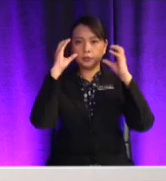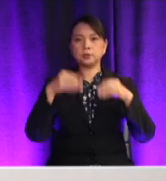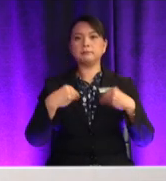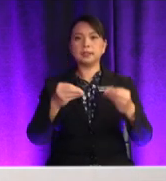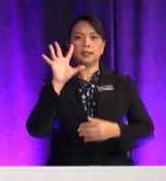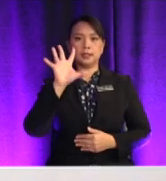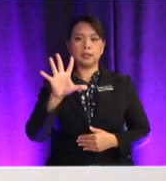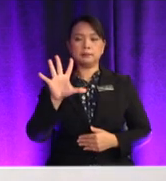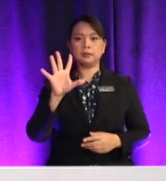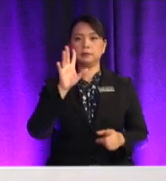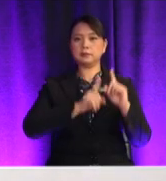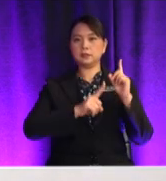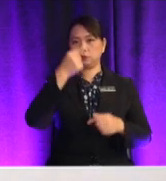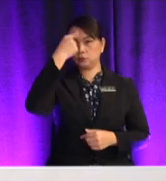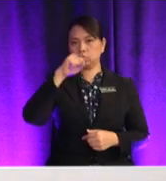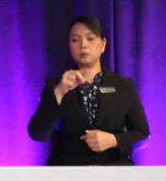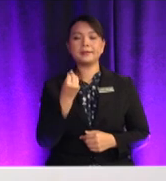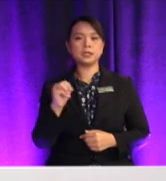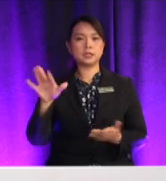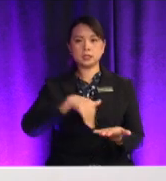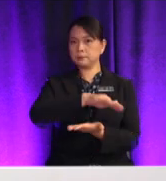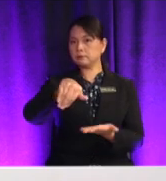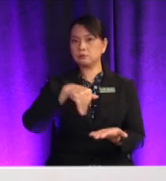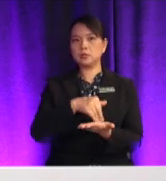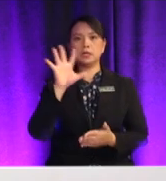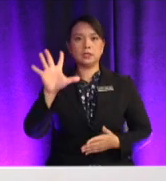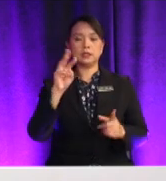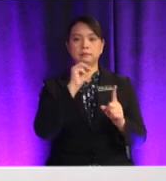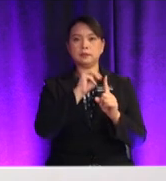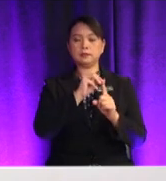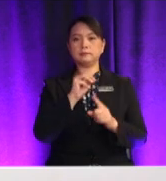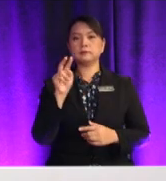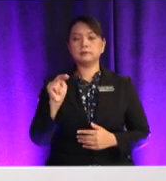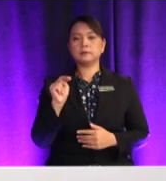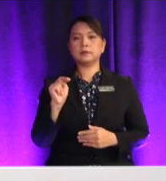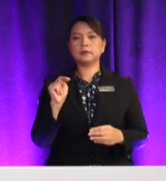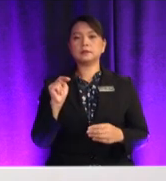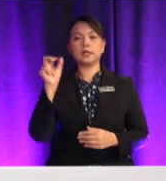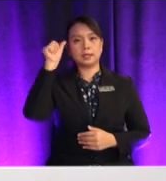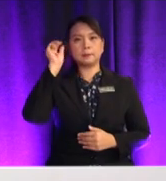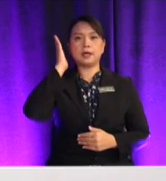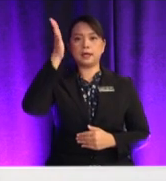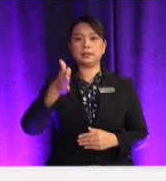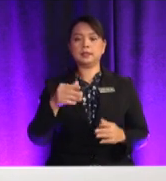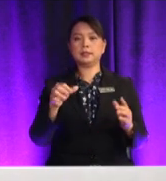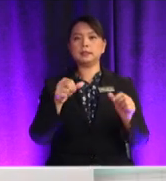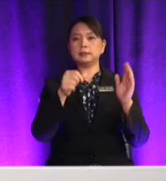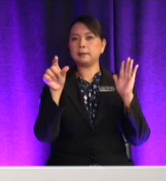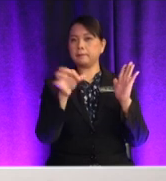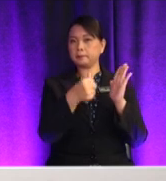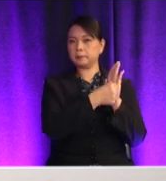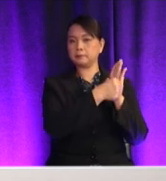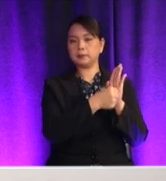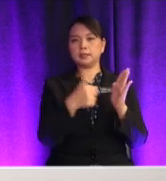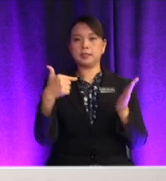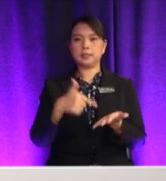bintang untuk mereka semua. 5 bintang untuk mereka semua, cikgu. Baik, nanti saya akan tampalkan lagi cikgu kepada markah mereka.